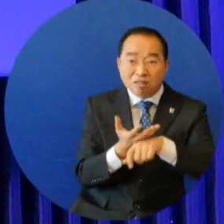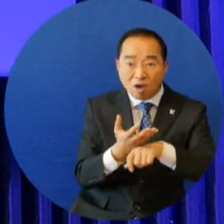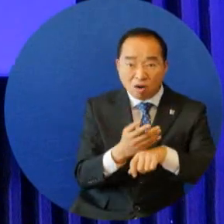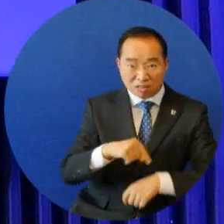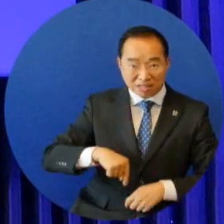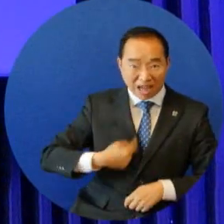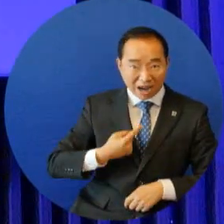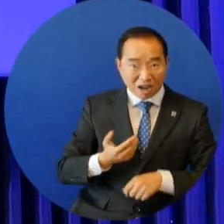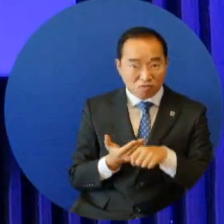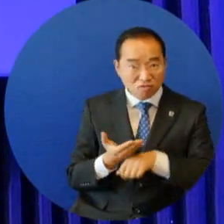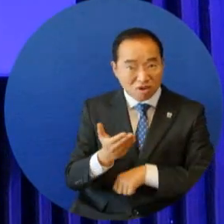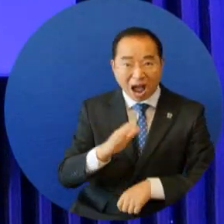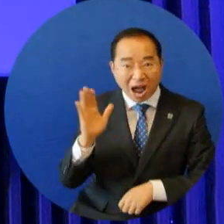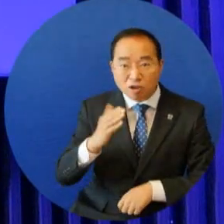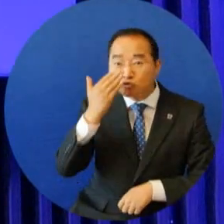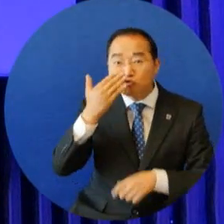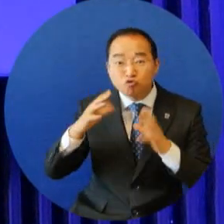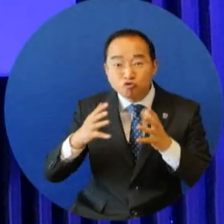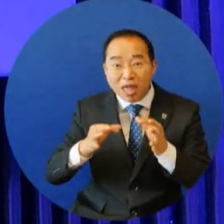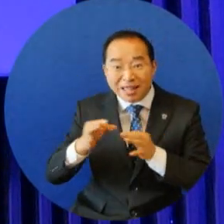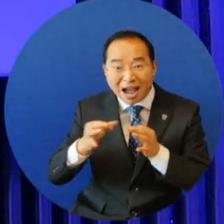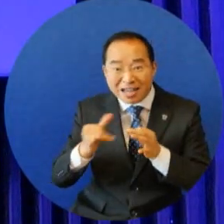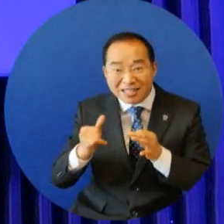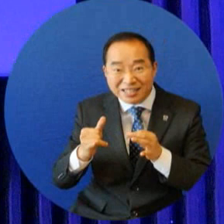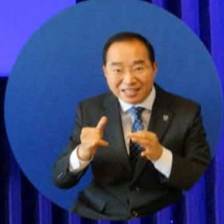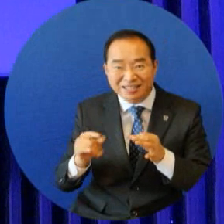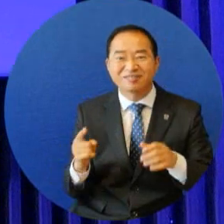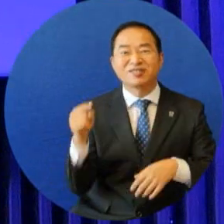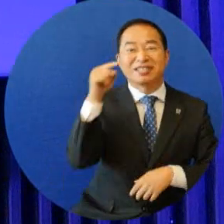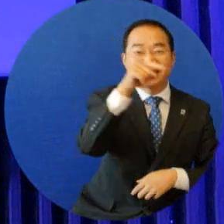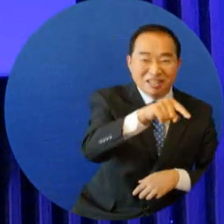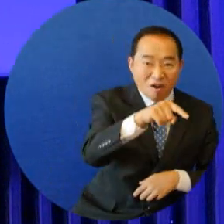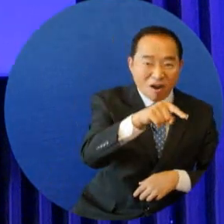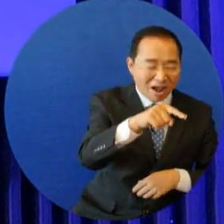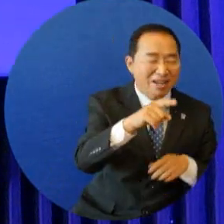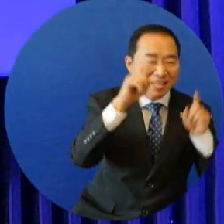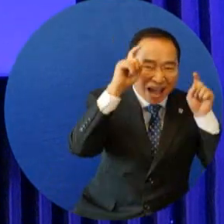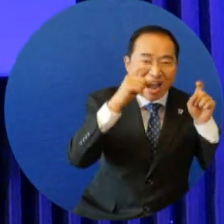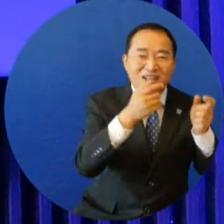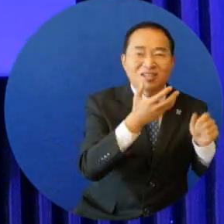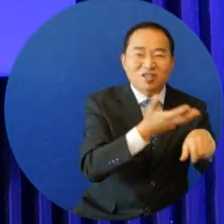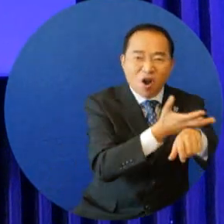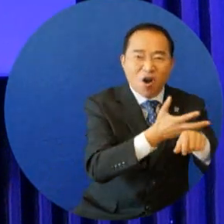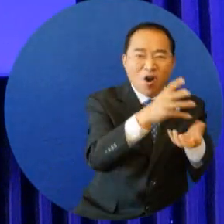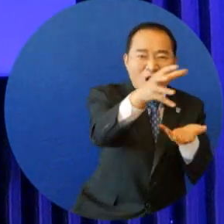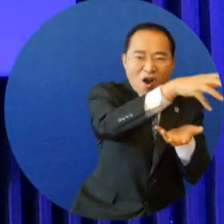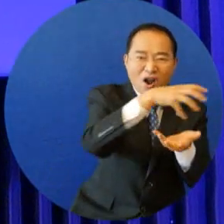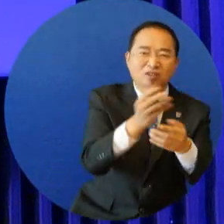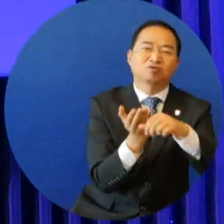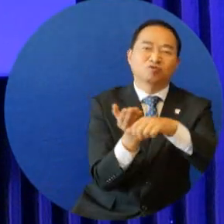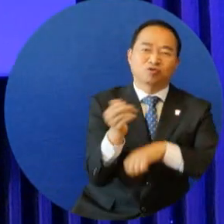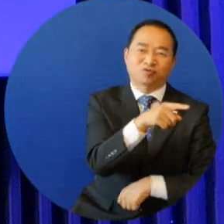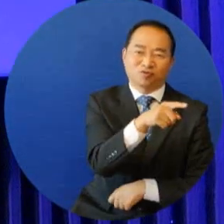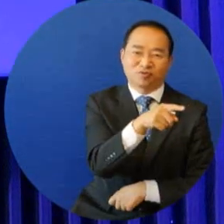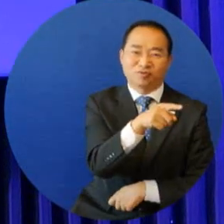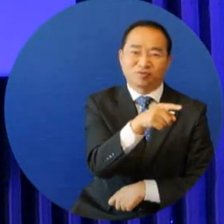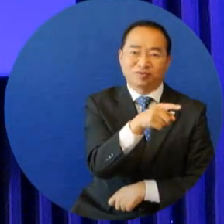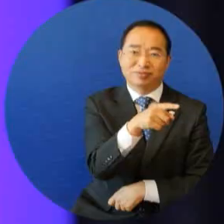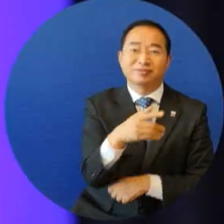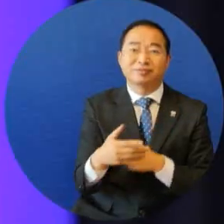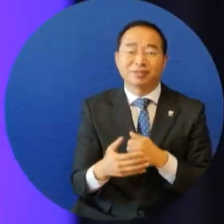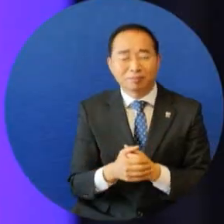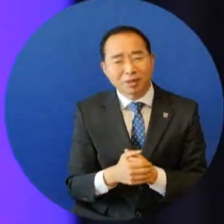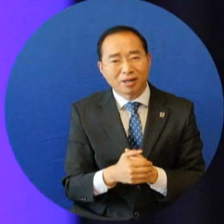양털조차도 자기네들이 수출을 못하고 유대 상인들이 들어가서 걷어 나와가지고 이제 수출을